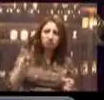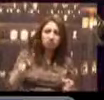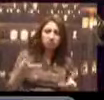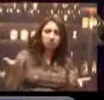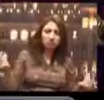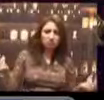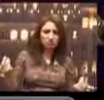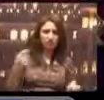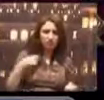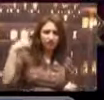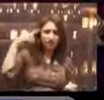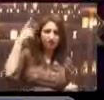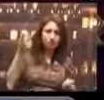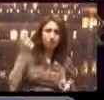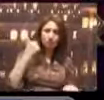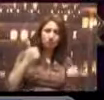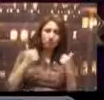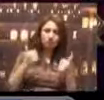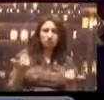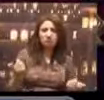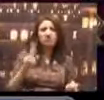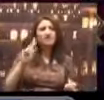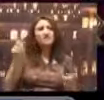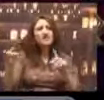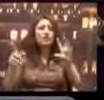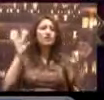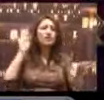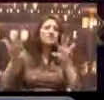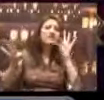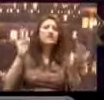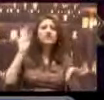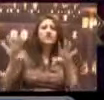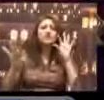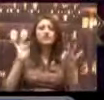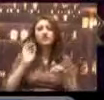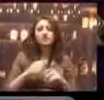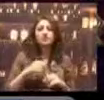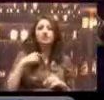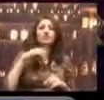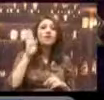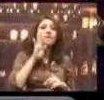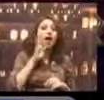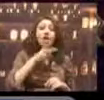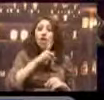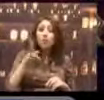لا مش زي ما انا كنت فاكر، والعكس يعني. يعني ده بقى يفيد في ايه؟ بيفيد